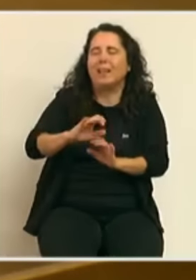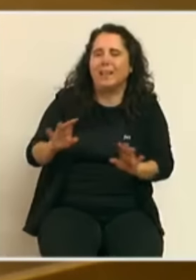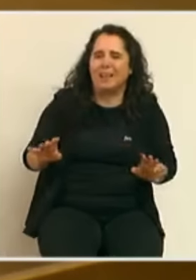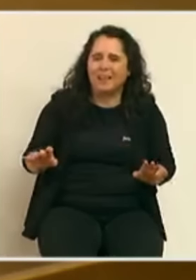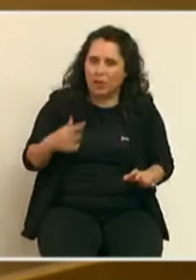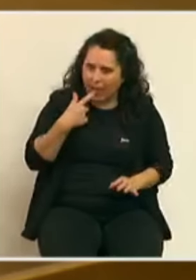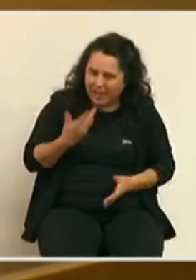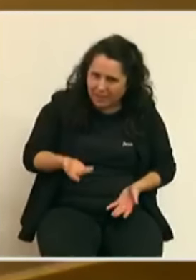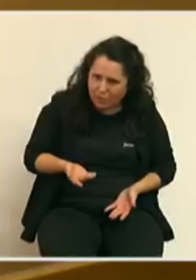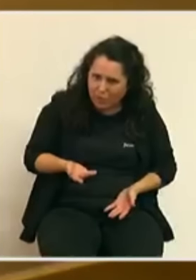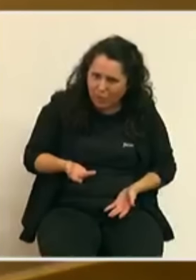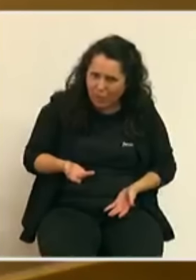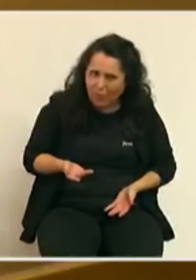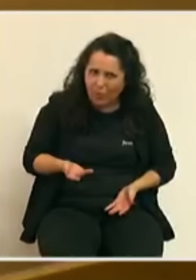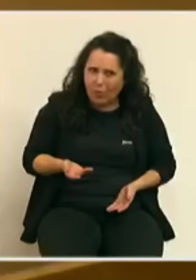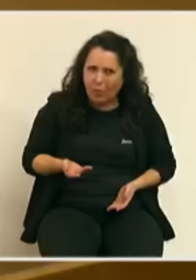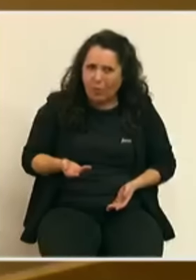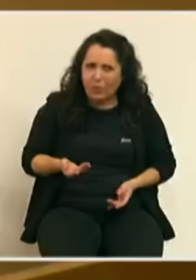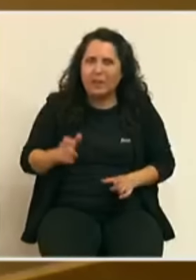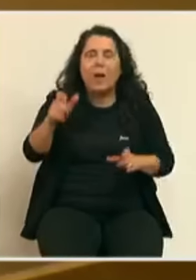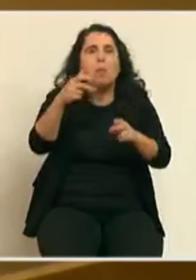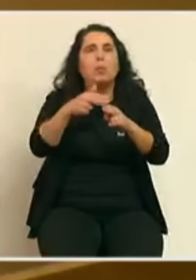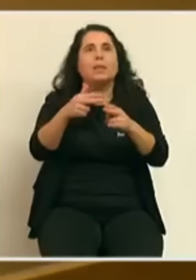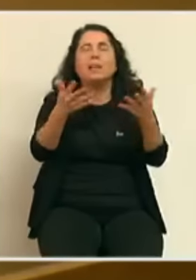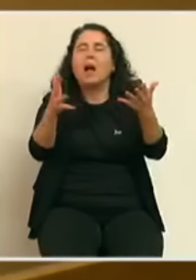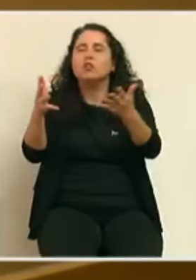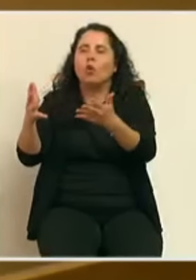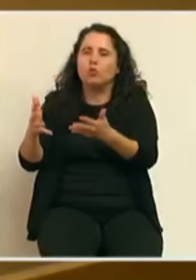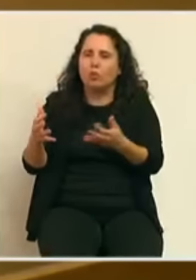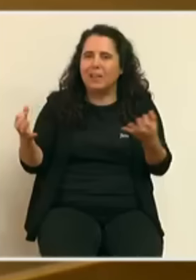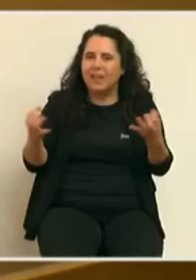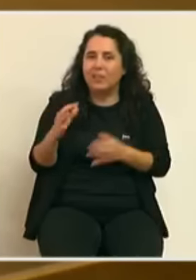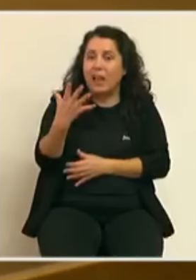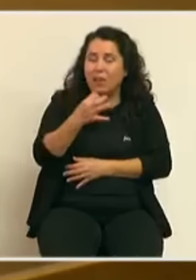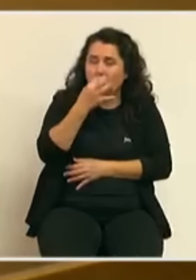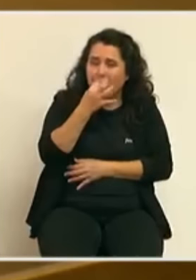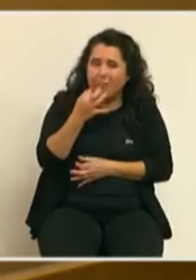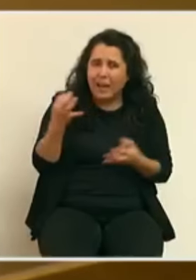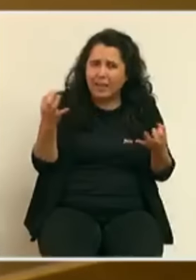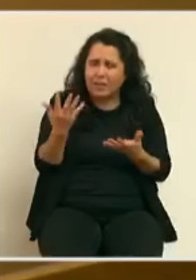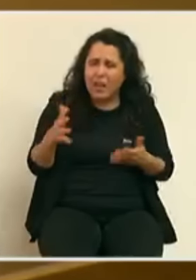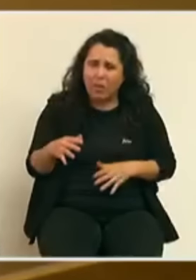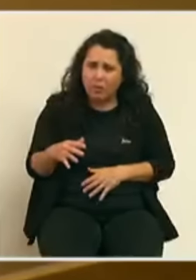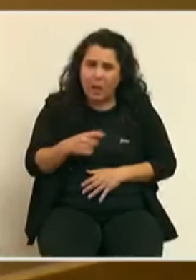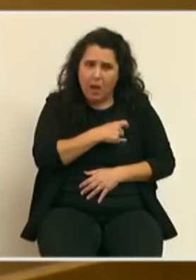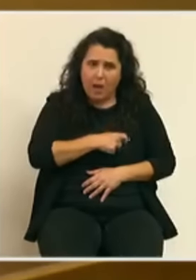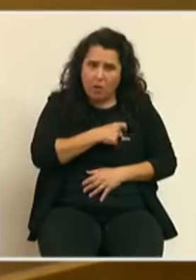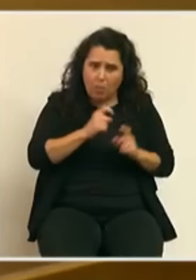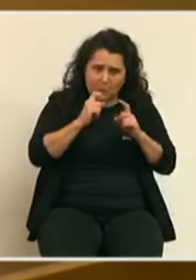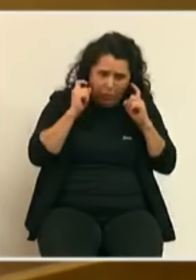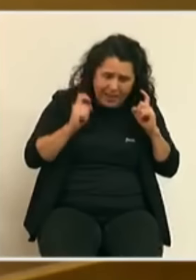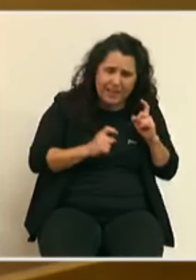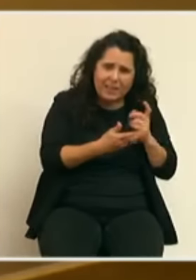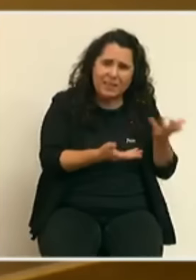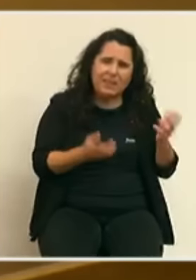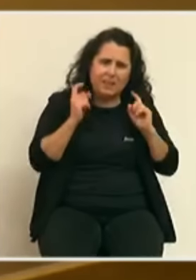Mazón, on feia més falta la presència política a les 5 de la vesprada? En el comitè de crisi,